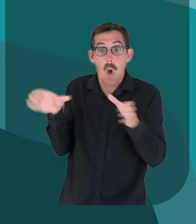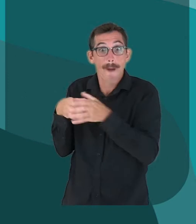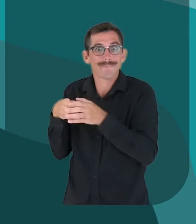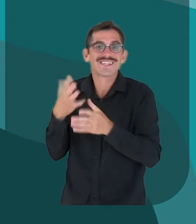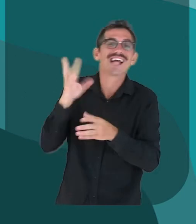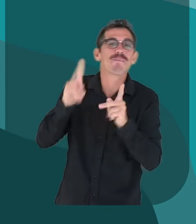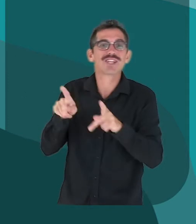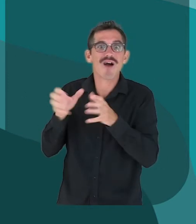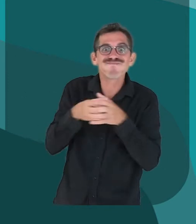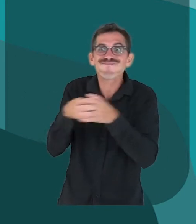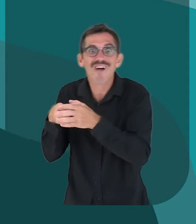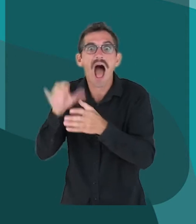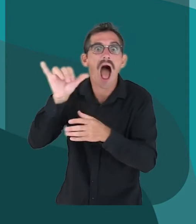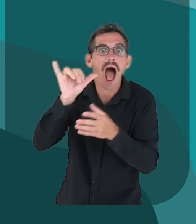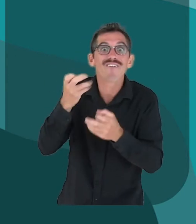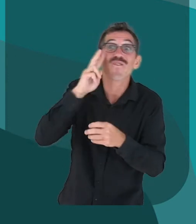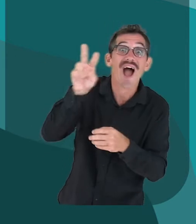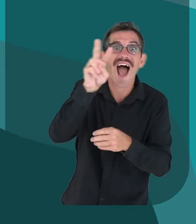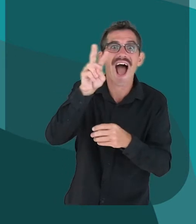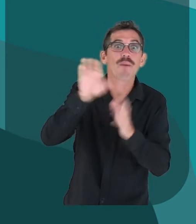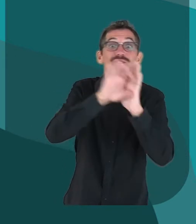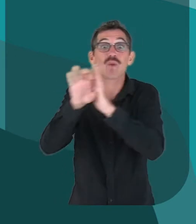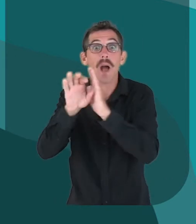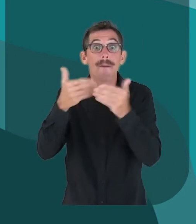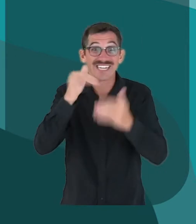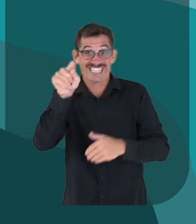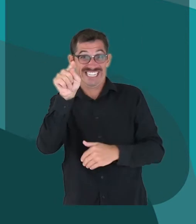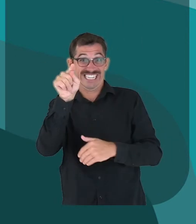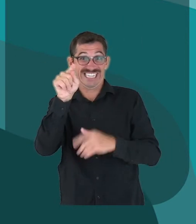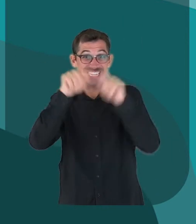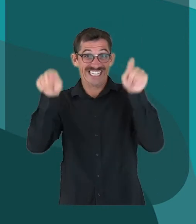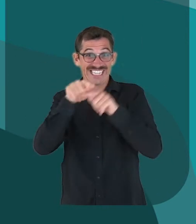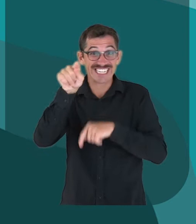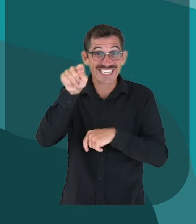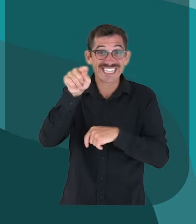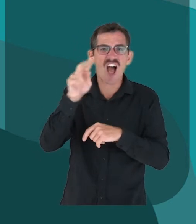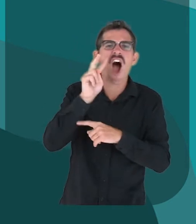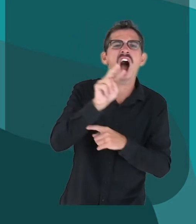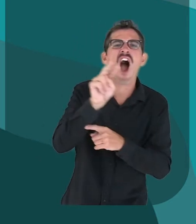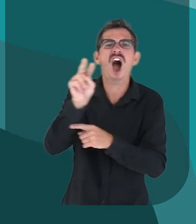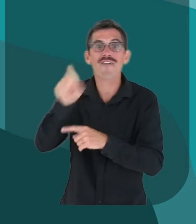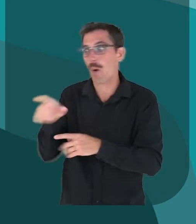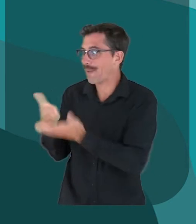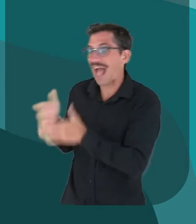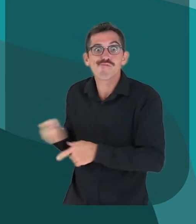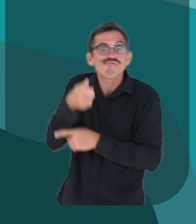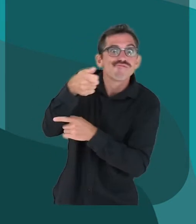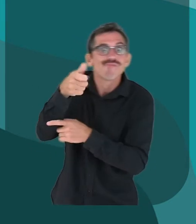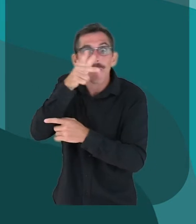tu avais un groupe de 5-6 personnes qui voulaient regarder les photos qui étaient à cet endroit-là, ben il fallait qu'ils se partagent la lampe de